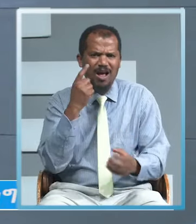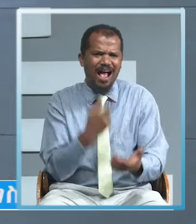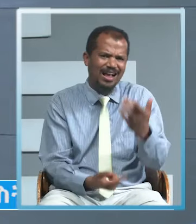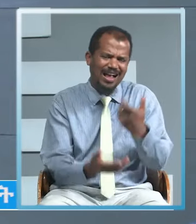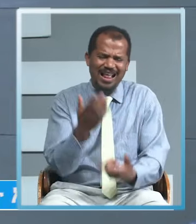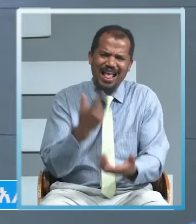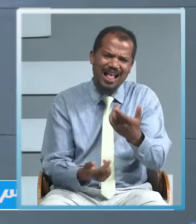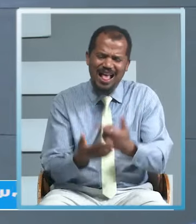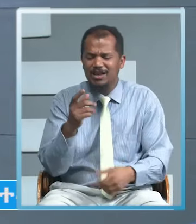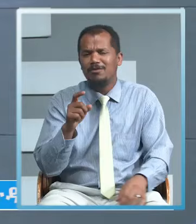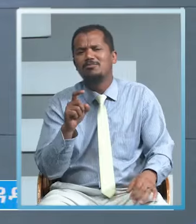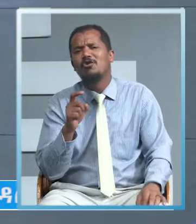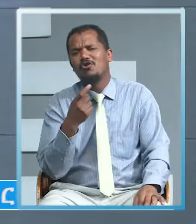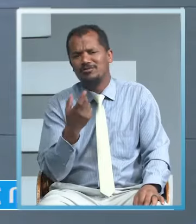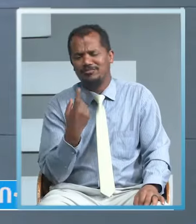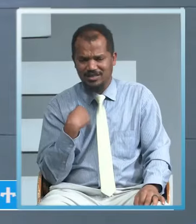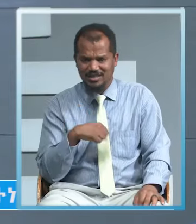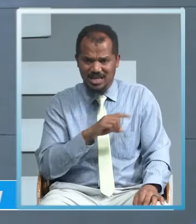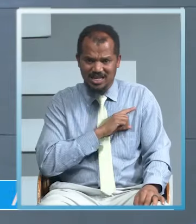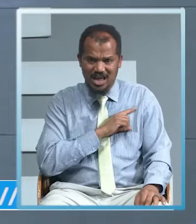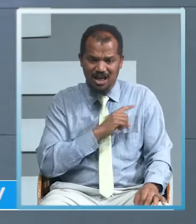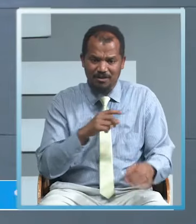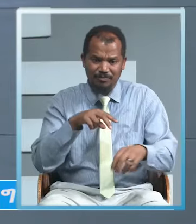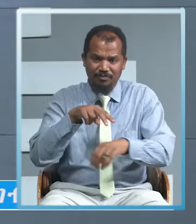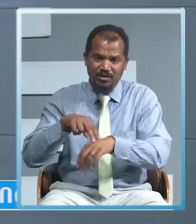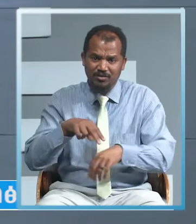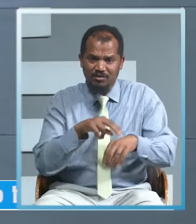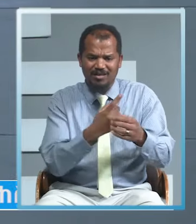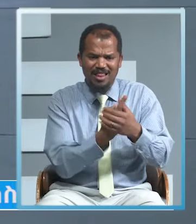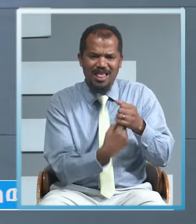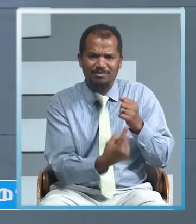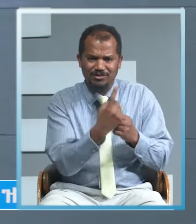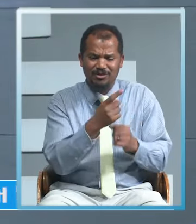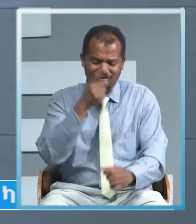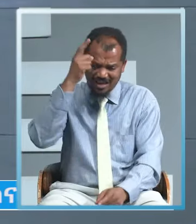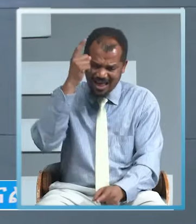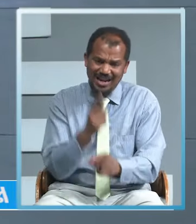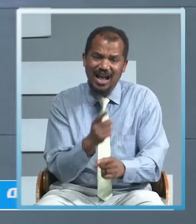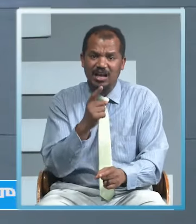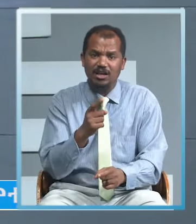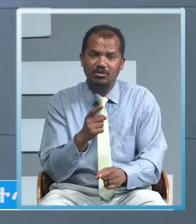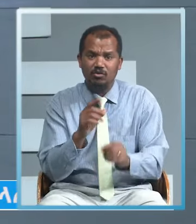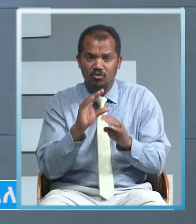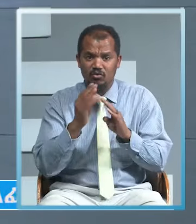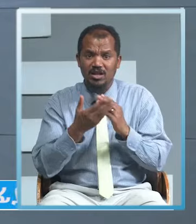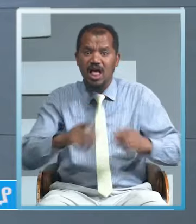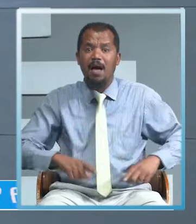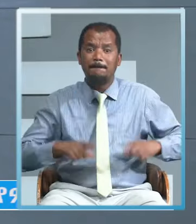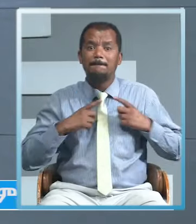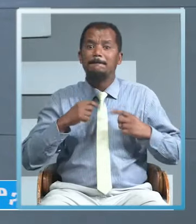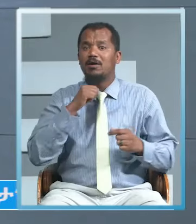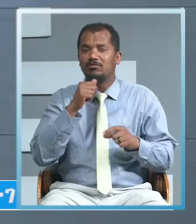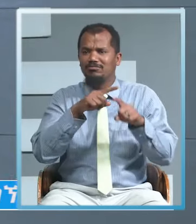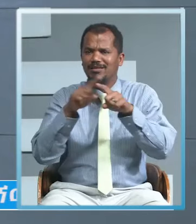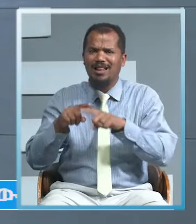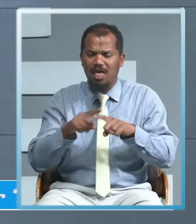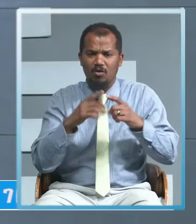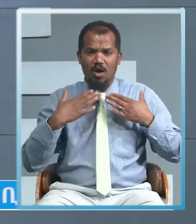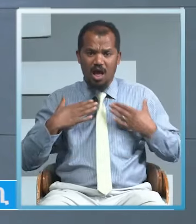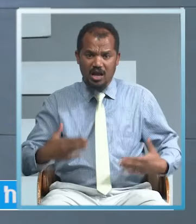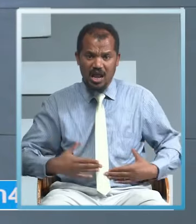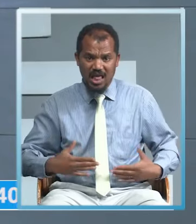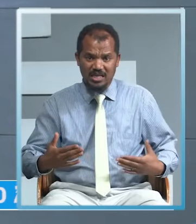አከራካሪ ቢሆንም እና የኛ ተቋም ለብቻው ያረጋገጠው ሁኔታ ባይኖርም ከተለያዩ